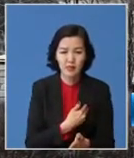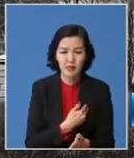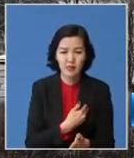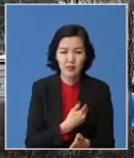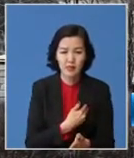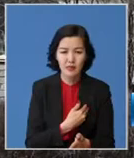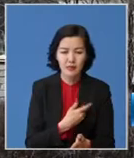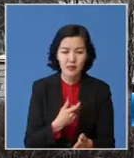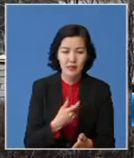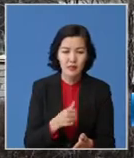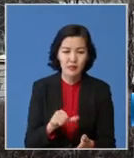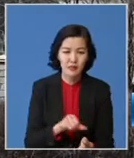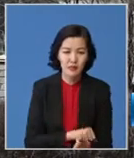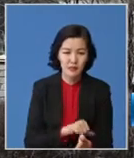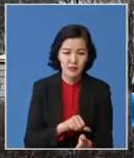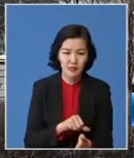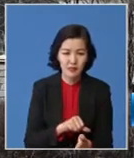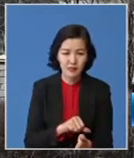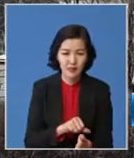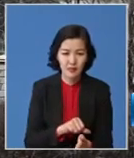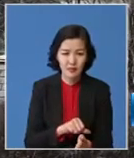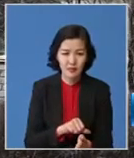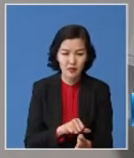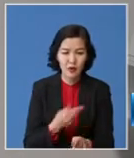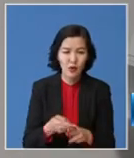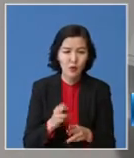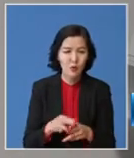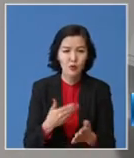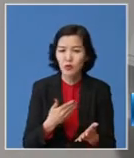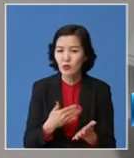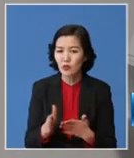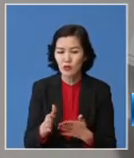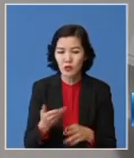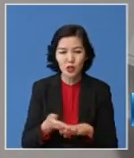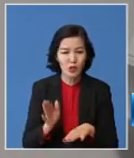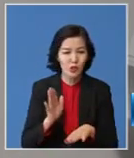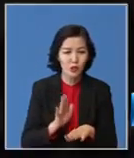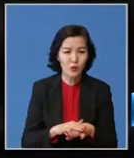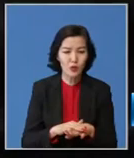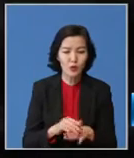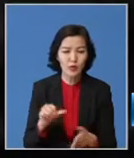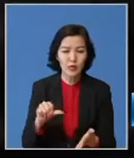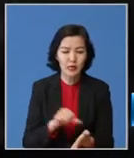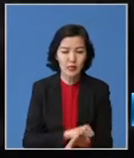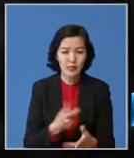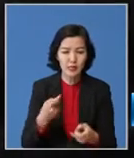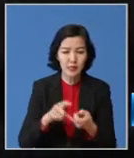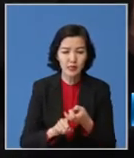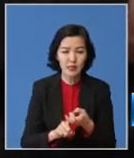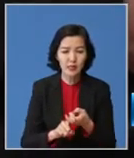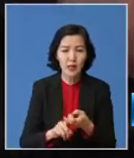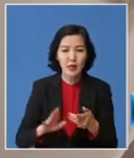синтетические наркотические вещества, снимать пациенту очень тяжело. Постоянным спутником наркотической зависимости являются